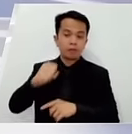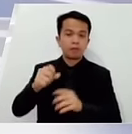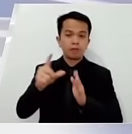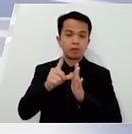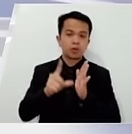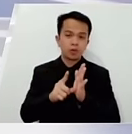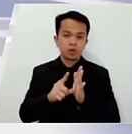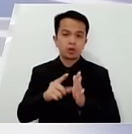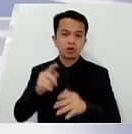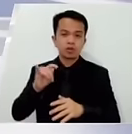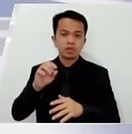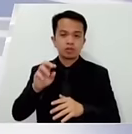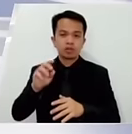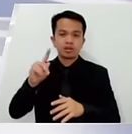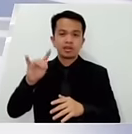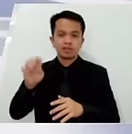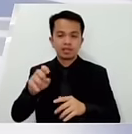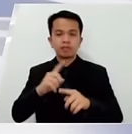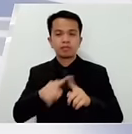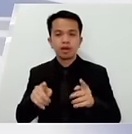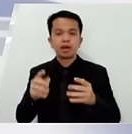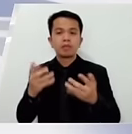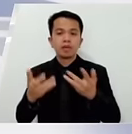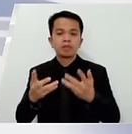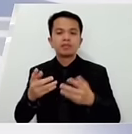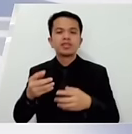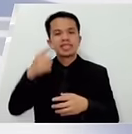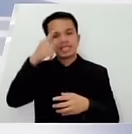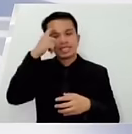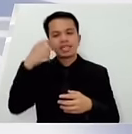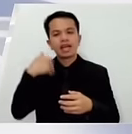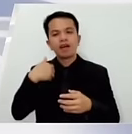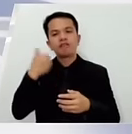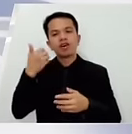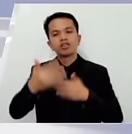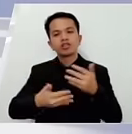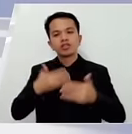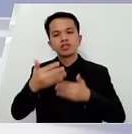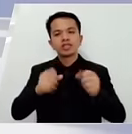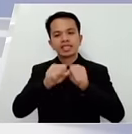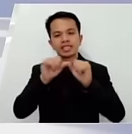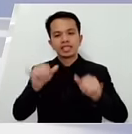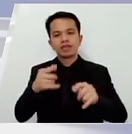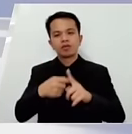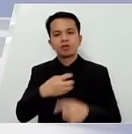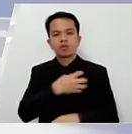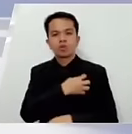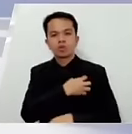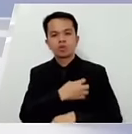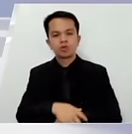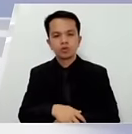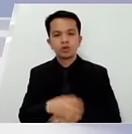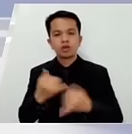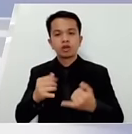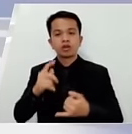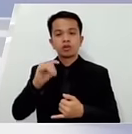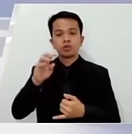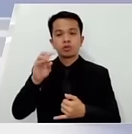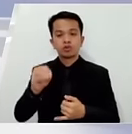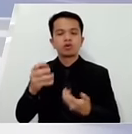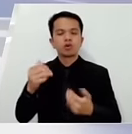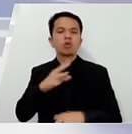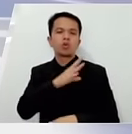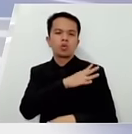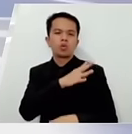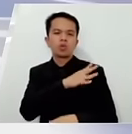kanyang kliyente, kundi dahil sa anyay mga mekanismo ng sistema ng Interpol. Ani Tepasio, hihintayin na lang nila na magising